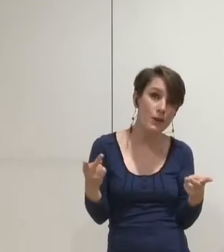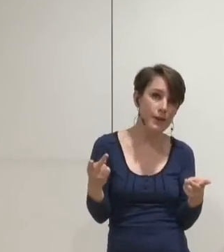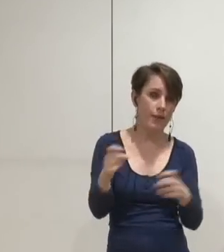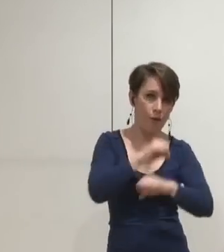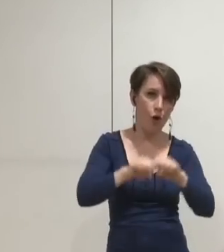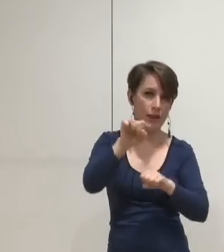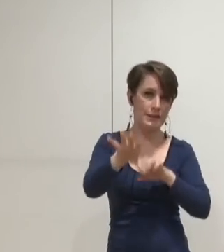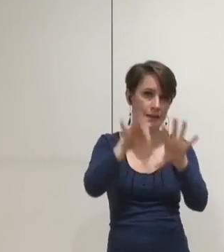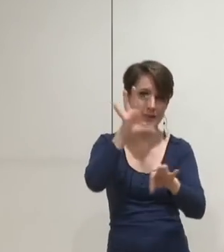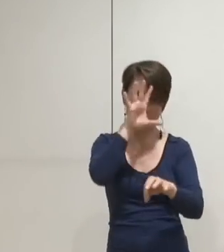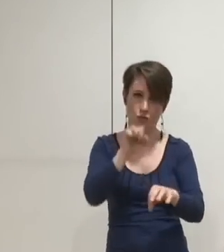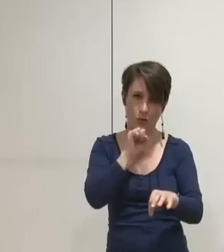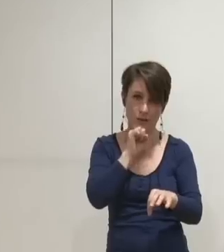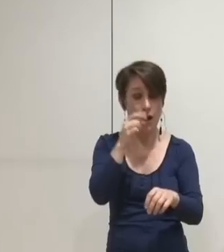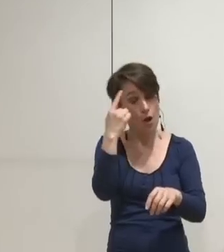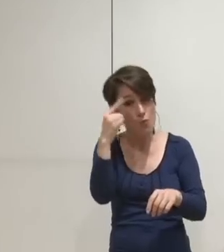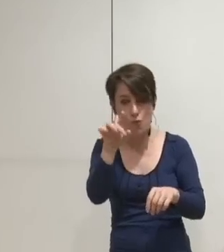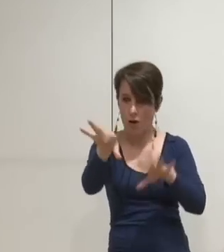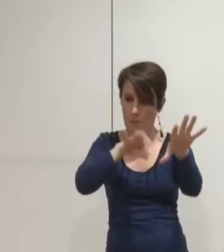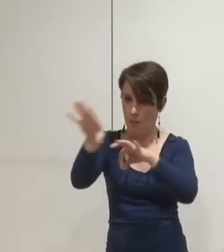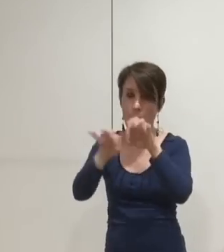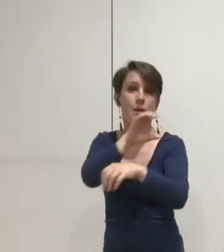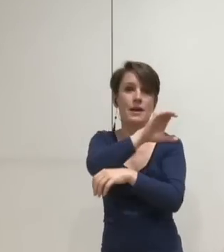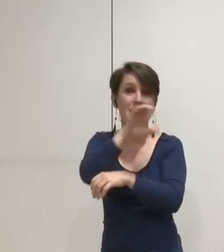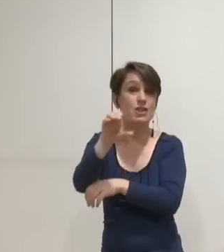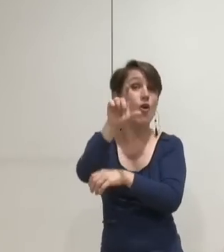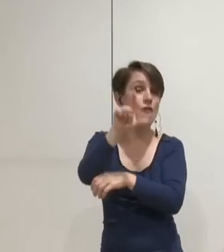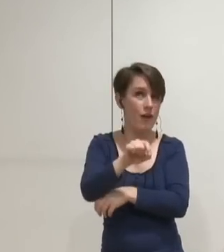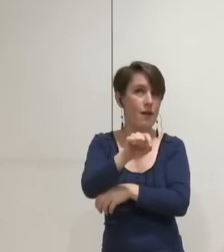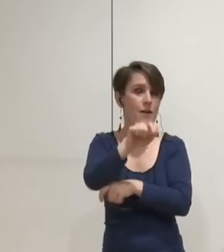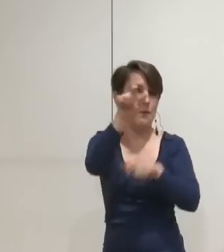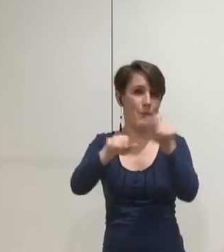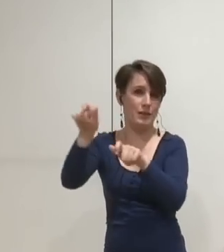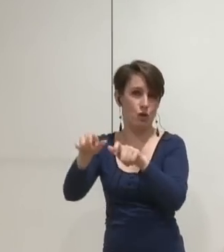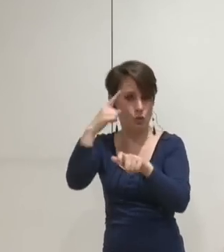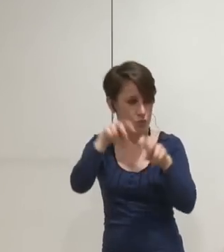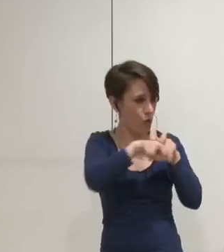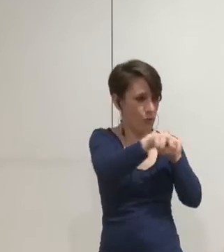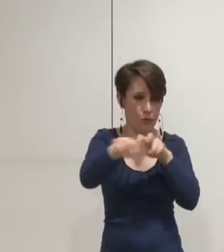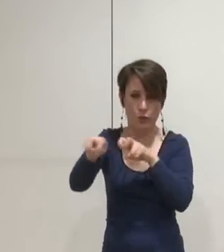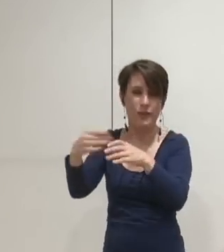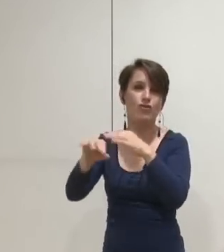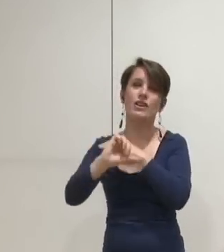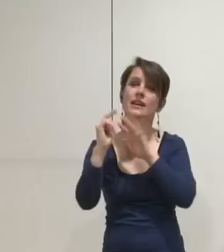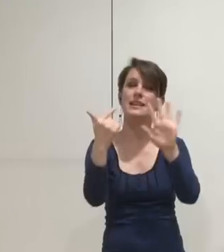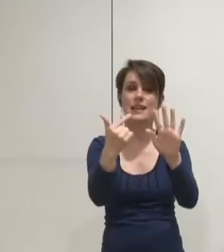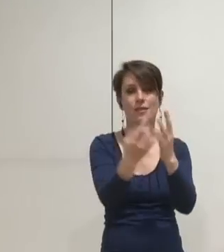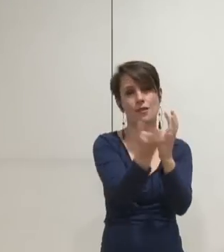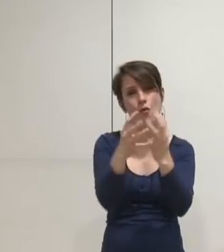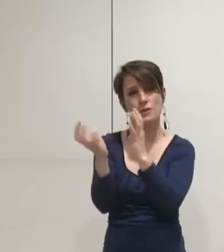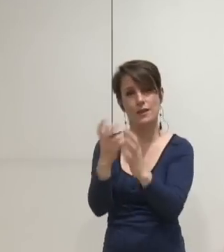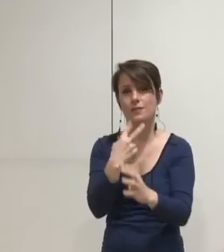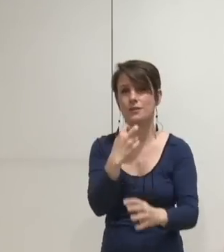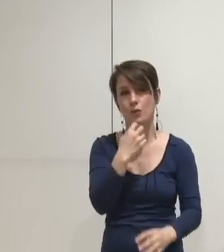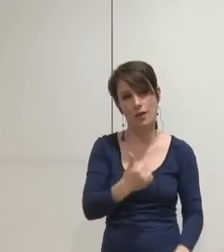pour retenir 120 personnes sur se conseil citoyens indépendants je pourrais vous donner les chiffres